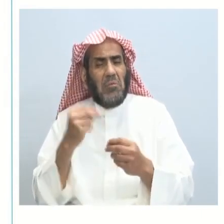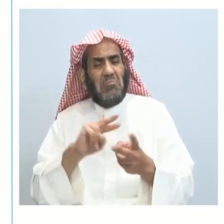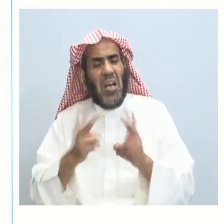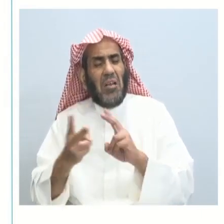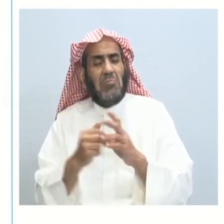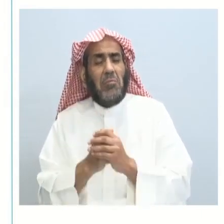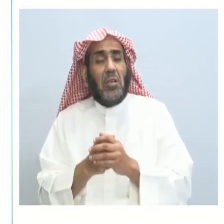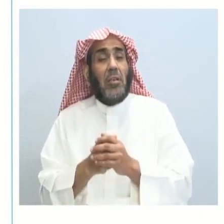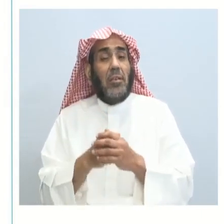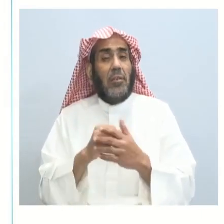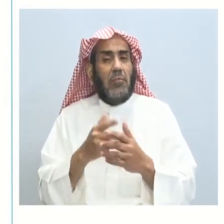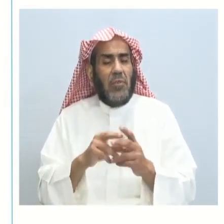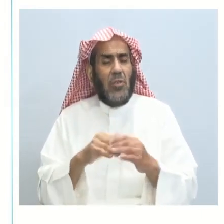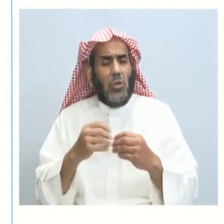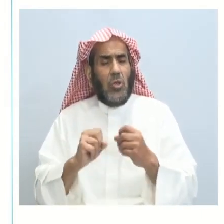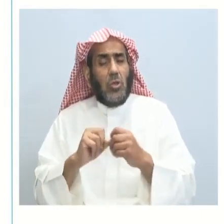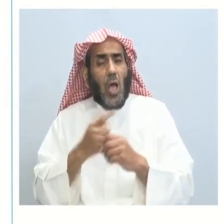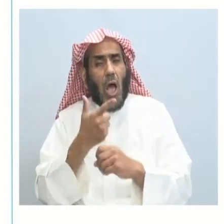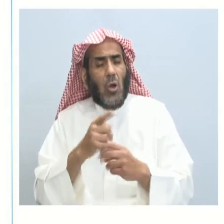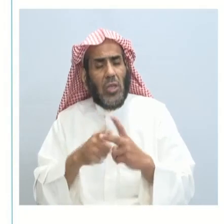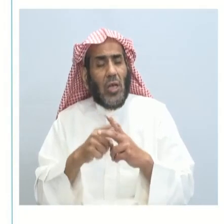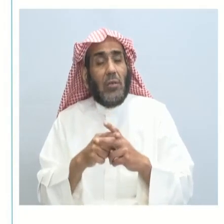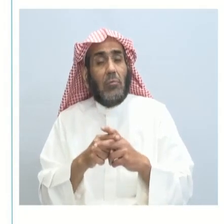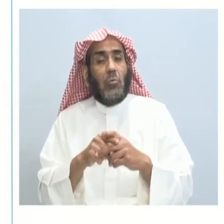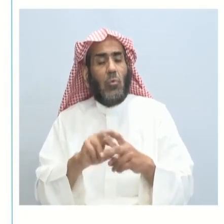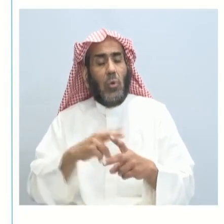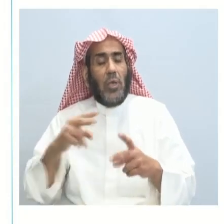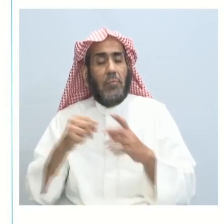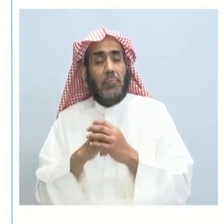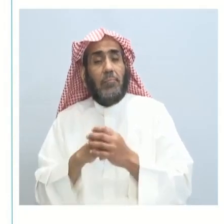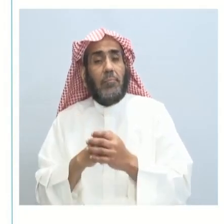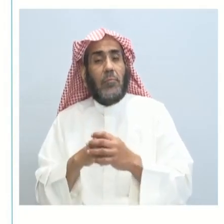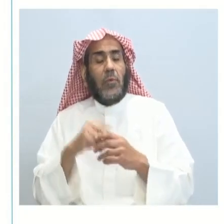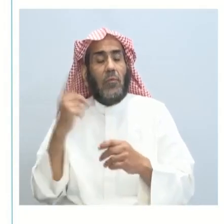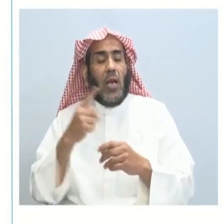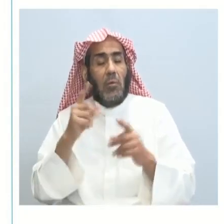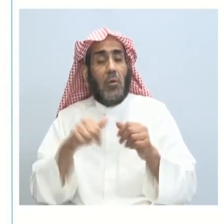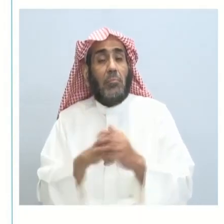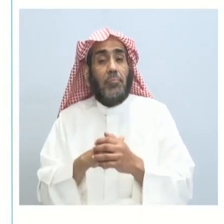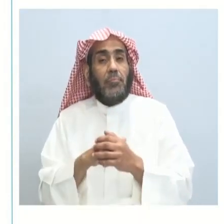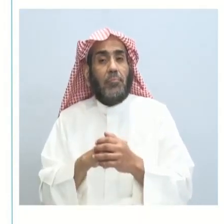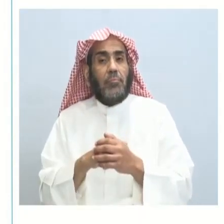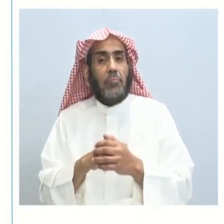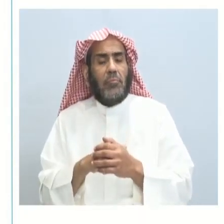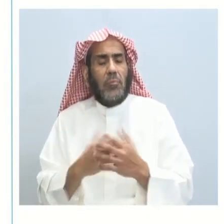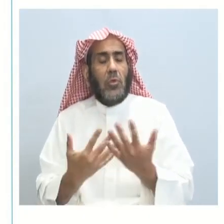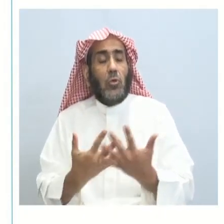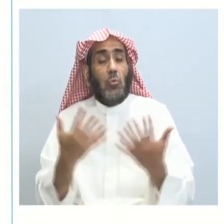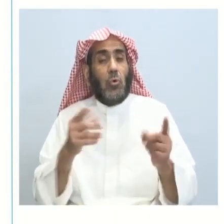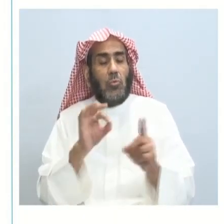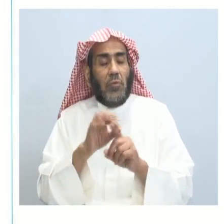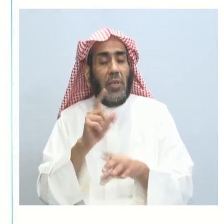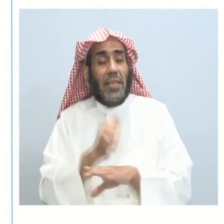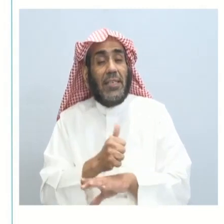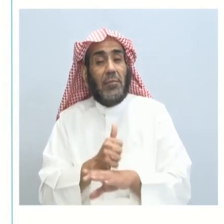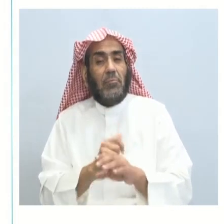تغيرت في ظل التسارع التقني وكذلك المتغيرات في عالمنا اليوم الجمهور المستهدف